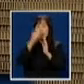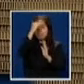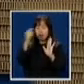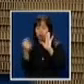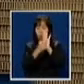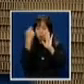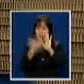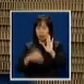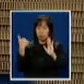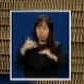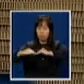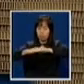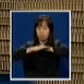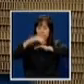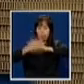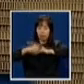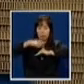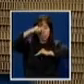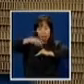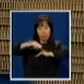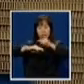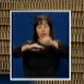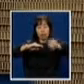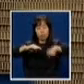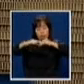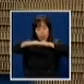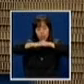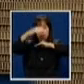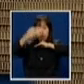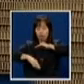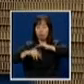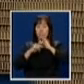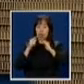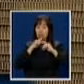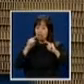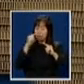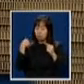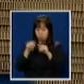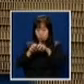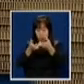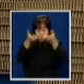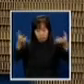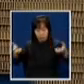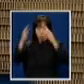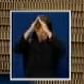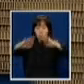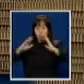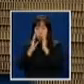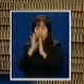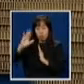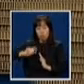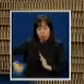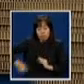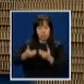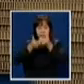แดนระหว่างไทยกับกัมพูชานะครับยกเว้นกรณีของตัวปราสาทพระวิหารซึ่งมีคำวินิจฉัยของศาลโลกไปแ